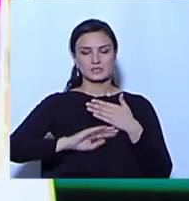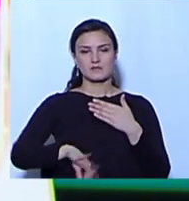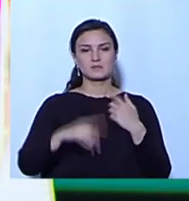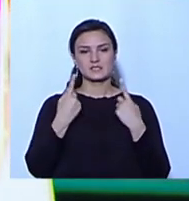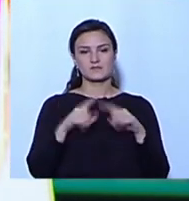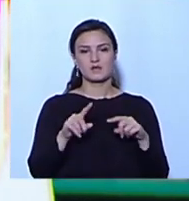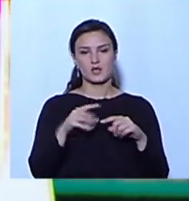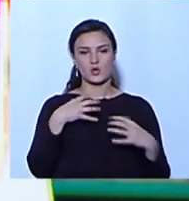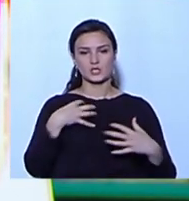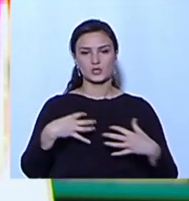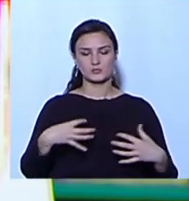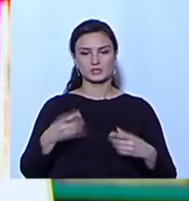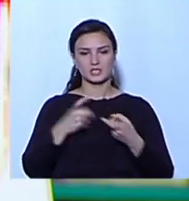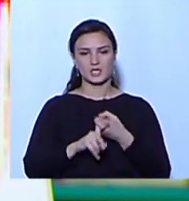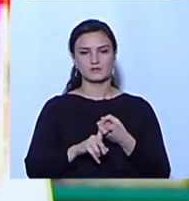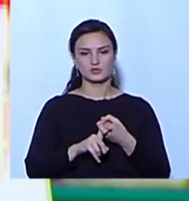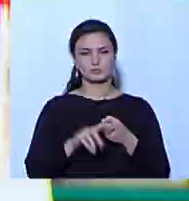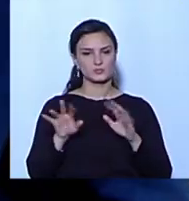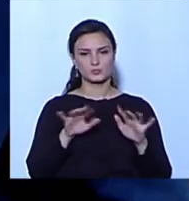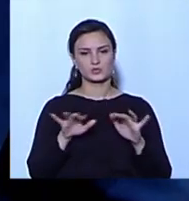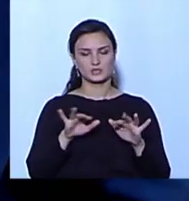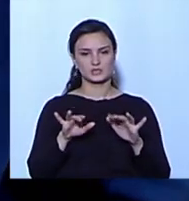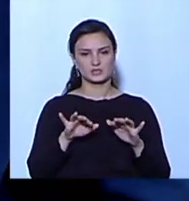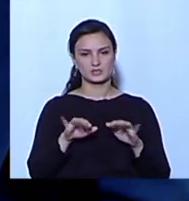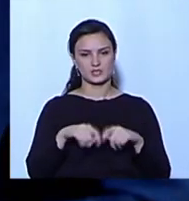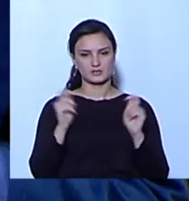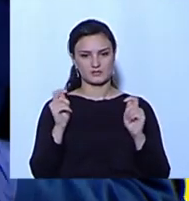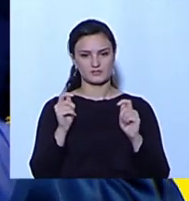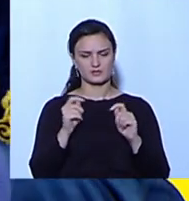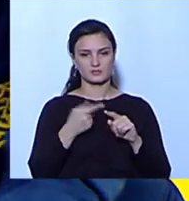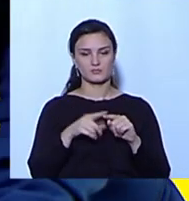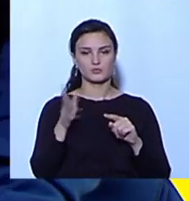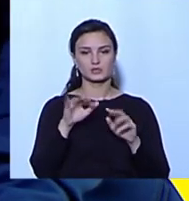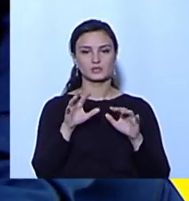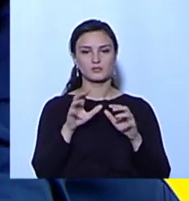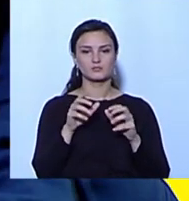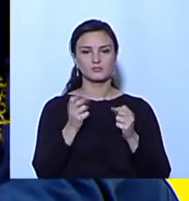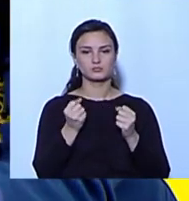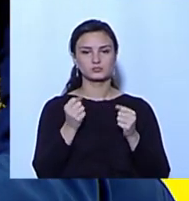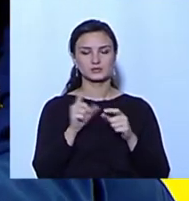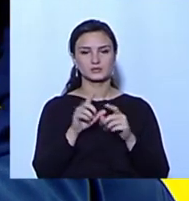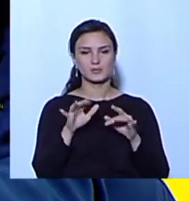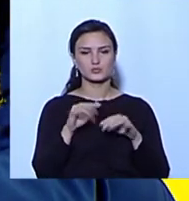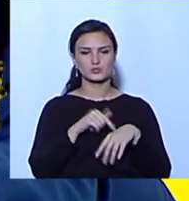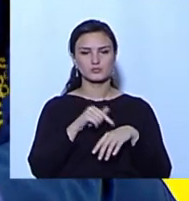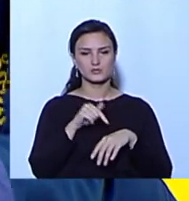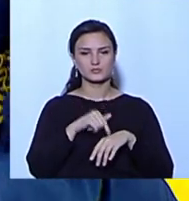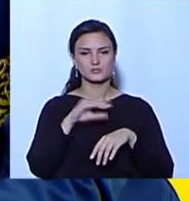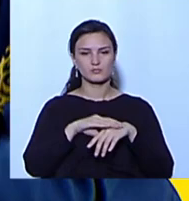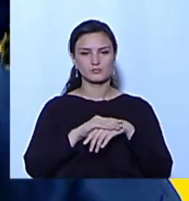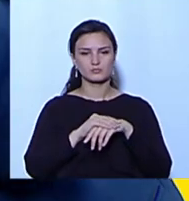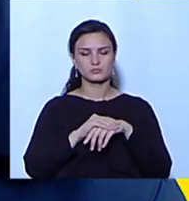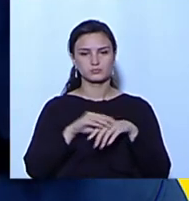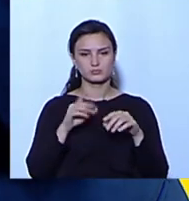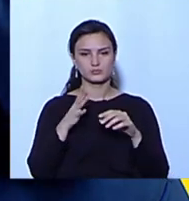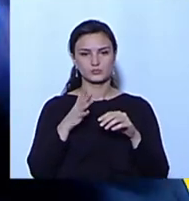სხვა ორგანოებთან დაკავშირებული ფუნქციის ამოვარდნა. მე მოგახსენეთ, ხა ჯერეთი დაბუჟება, მოდით ესე ვთქვათ, მართალია ძალიან ვიწრო გვაქვს, მაგრამ თუ